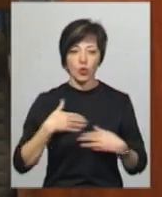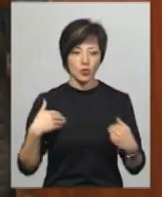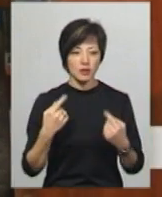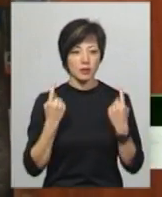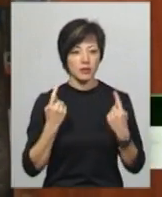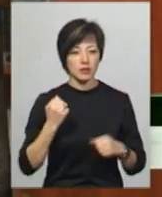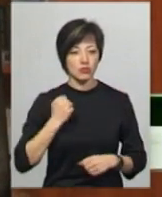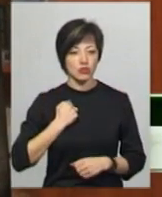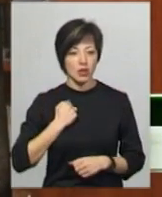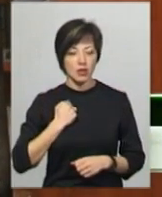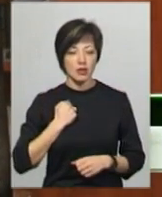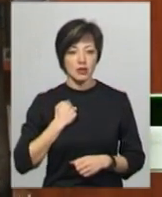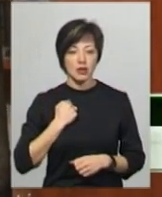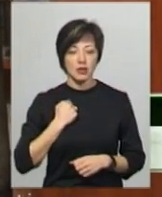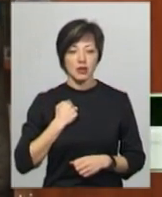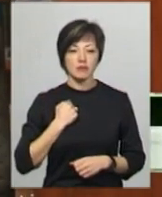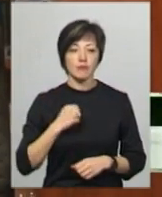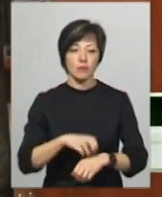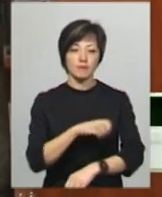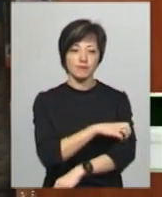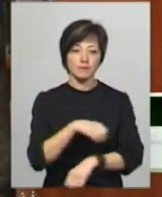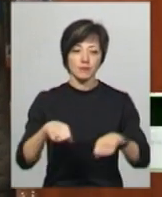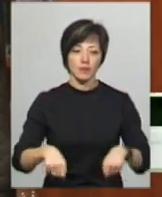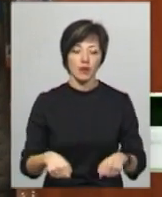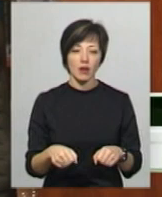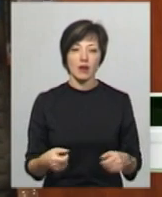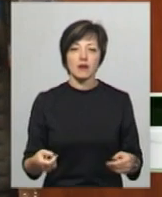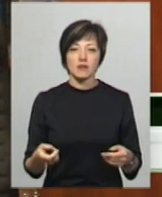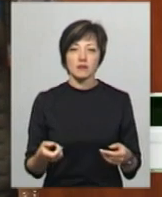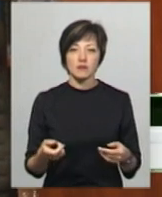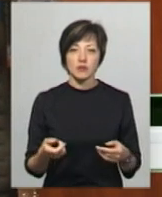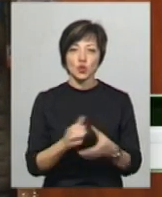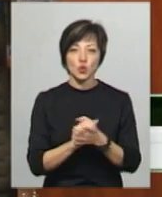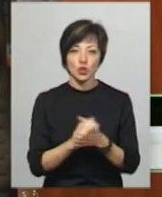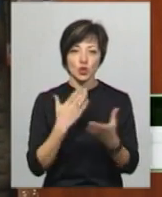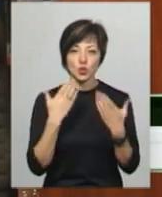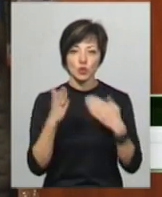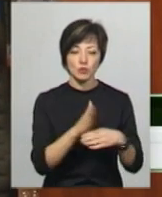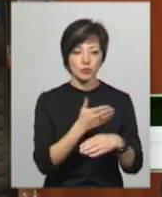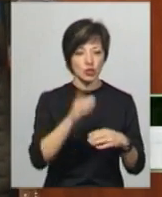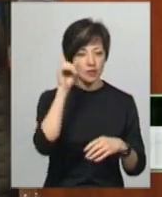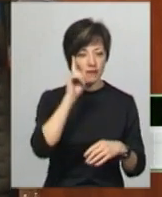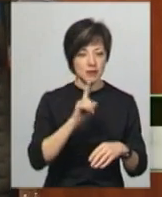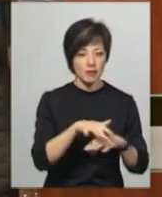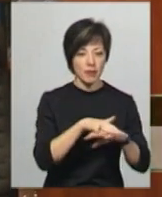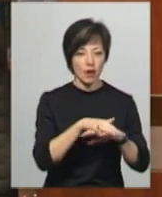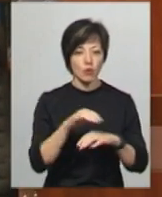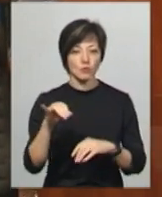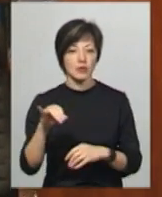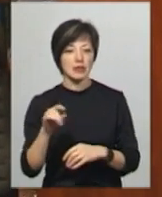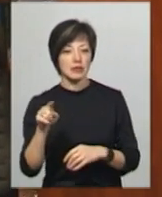превеликий жаль, більшовицька влада встановлення дружніх стосунків між єврейським народом і тим